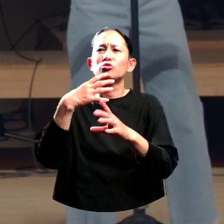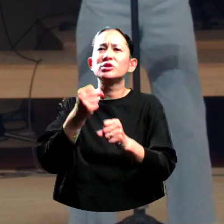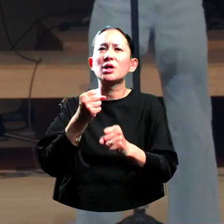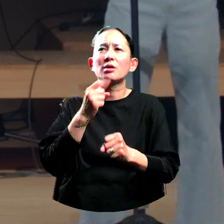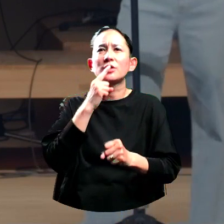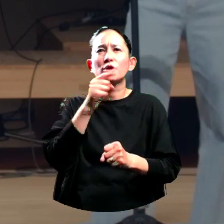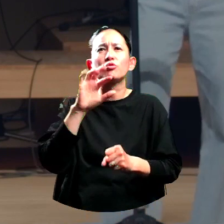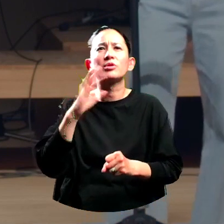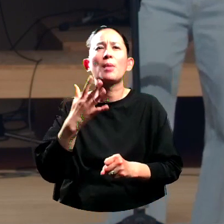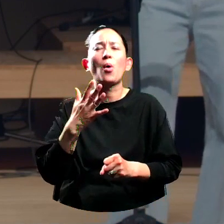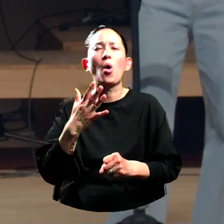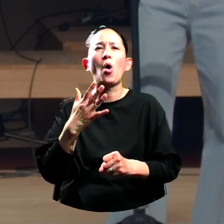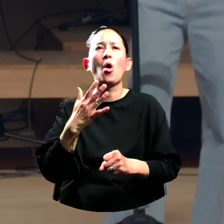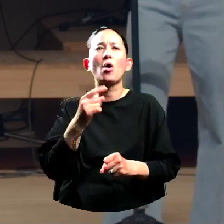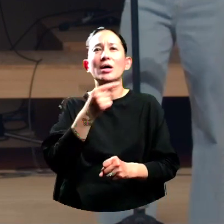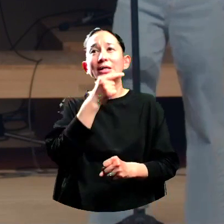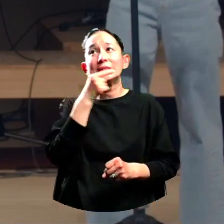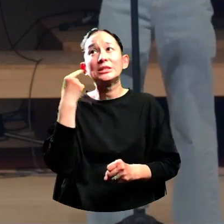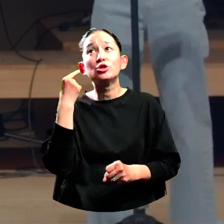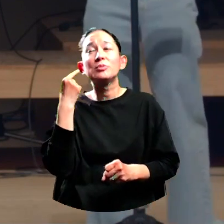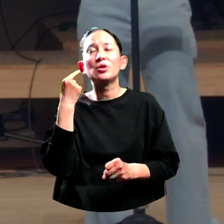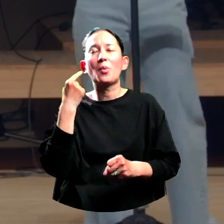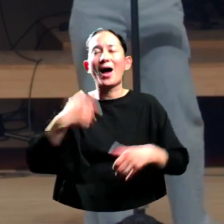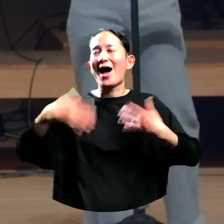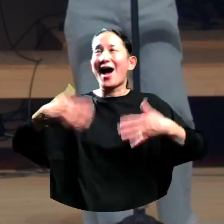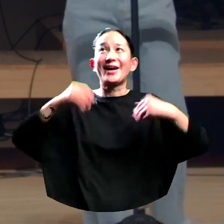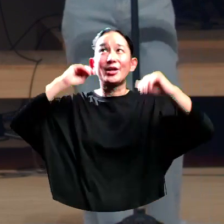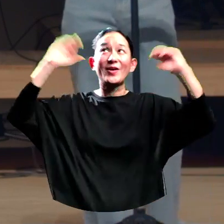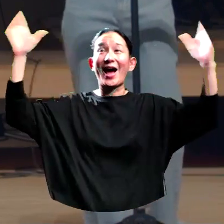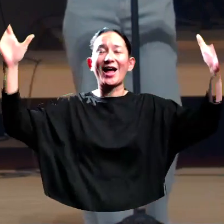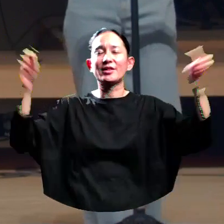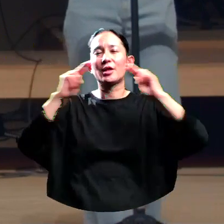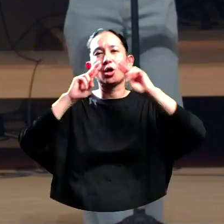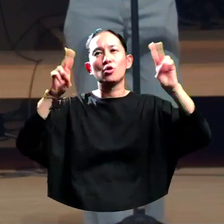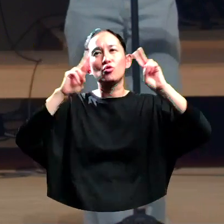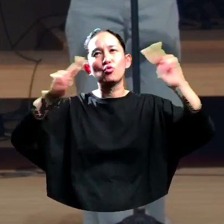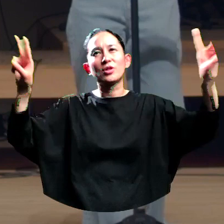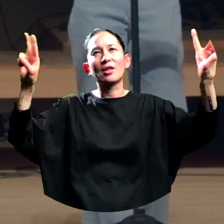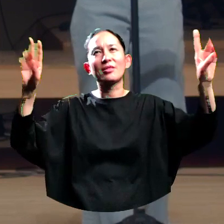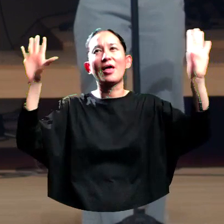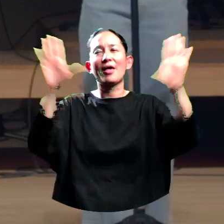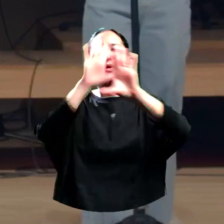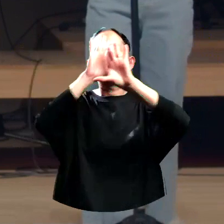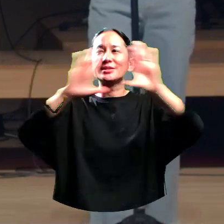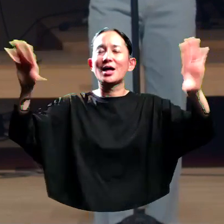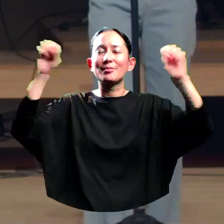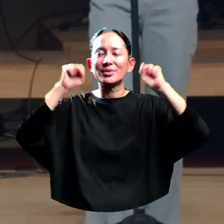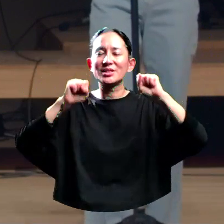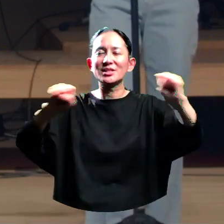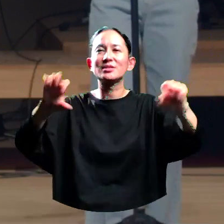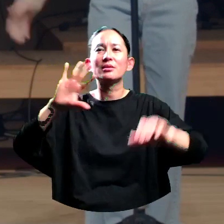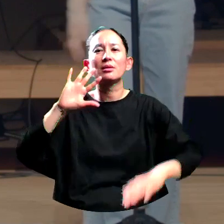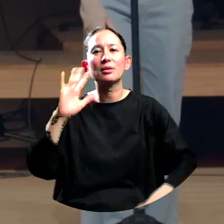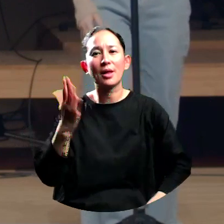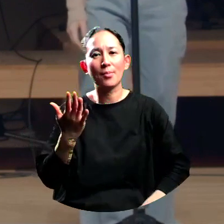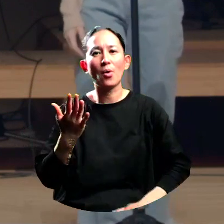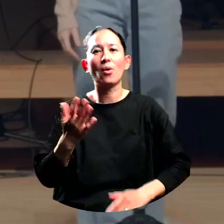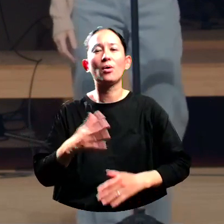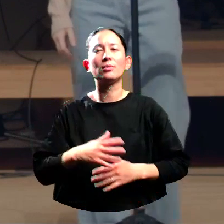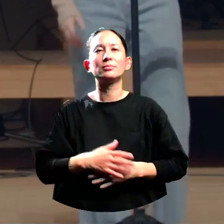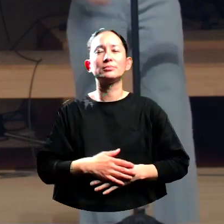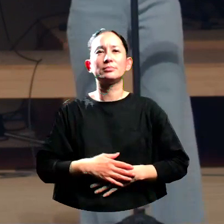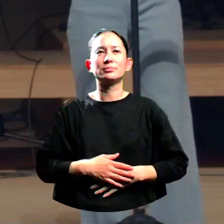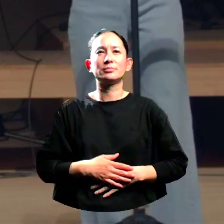ら。日曜日にはハレルヤって手を挙げて賛美をしながら。 We say we're Christians and we sing Hallelujah on